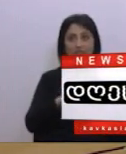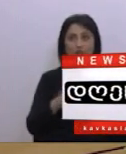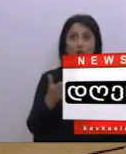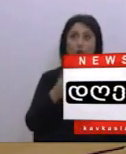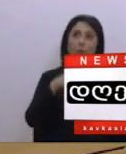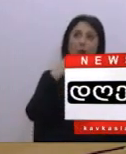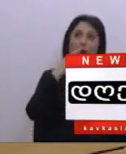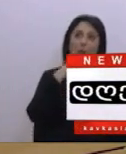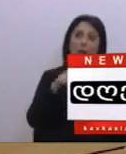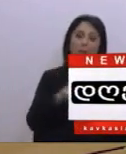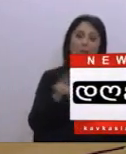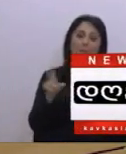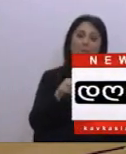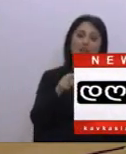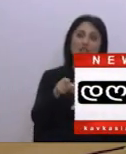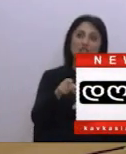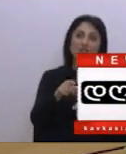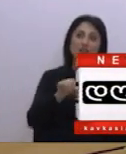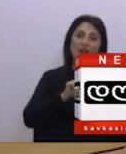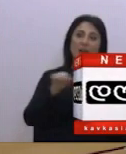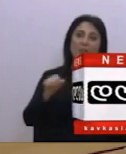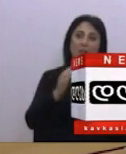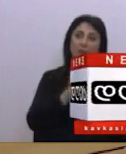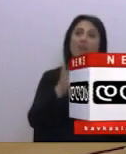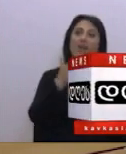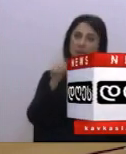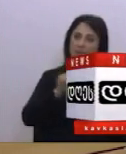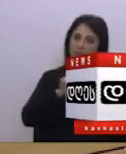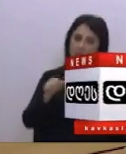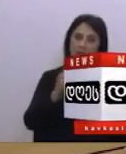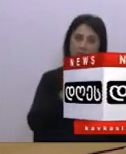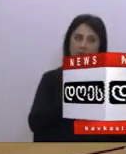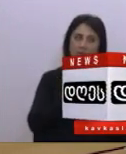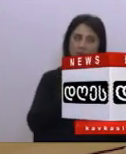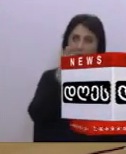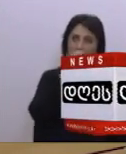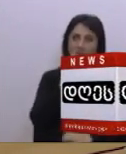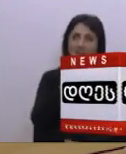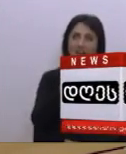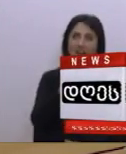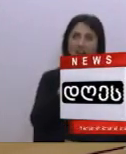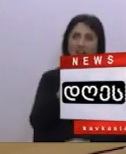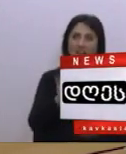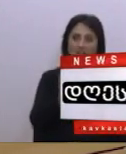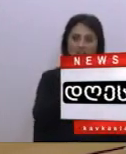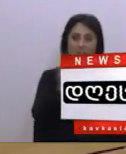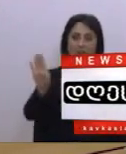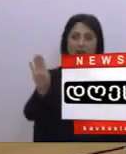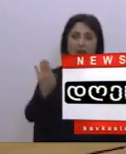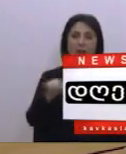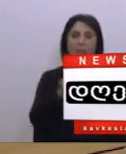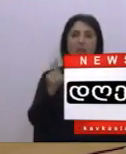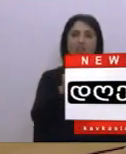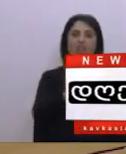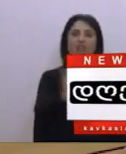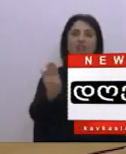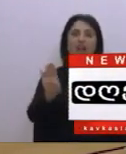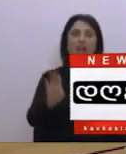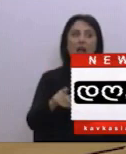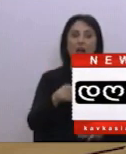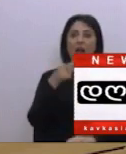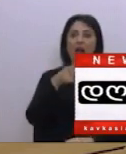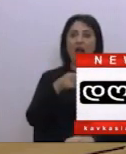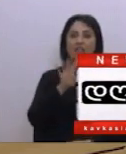რომ ამბობთ რომ მაშველები და გმირები არიან. დიახ, გმირები არიან. ბატონო ვახტანგ, აი ფარად რომ გამოიყენეთ მაშველები. 1000